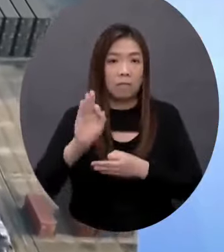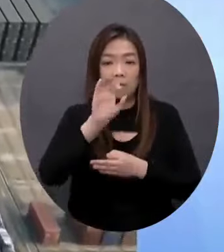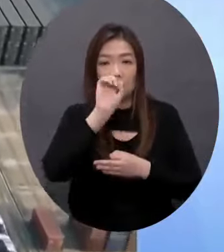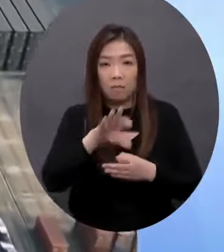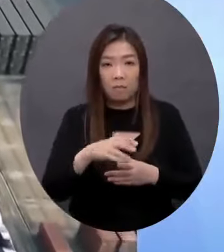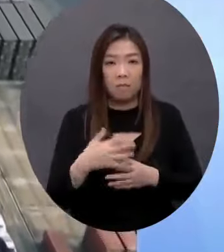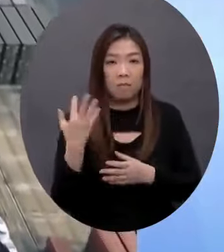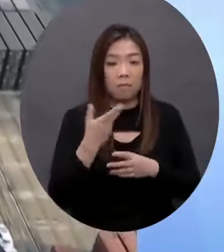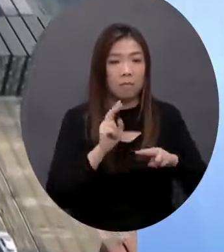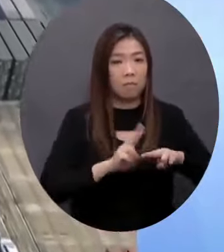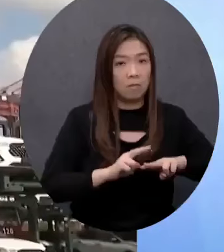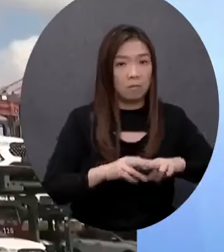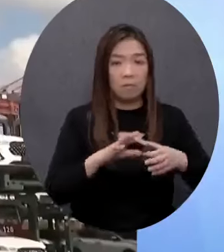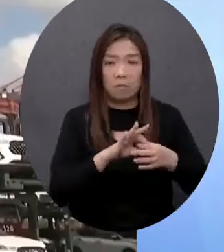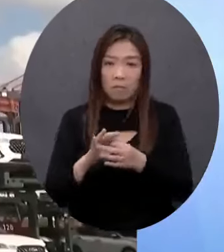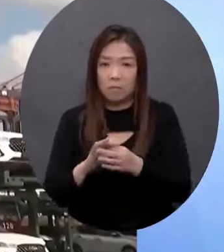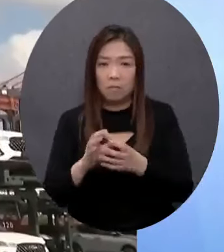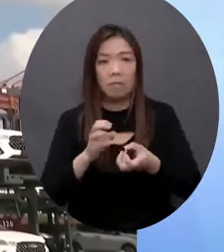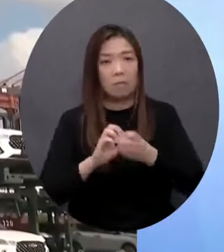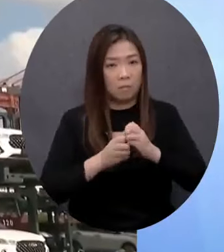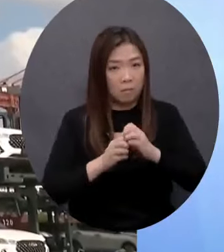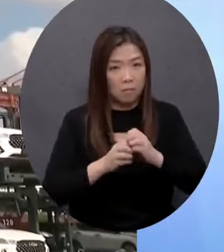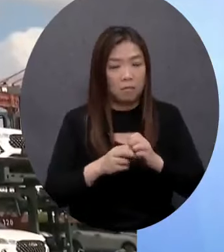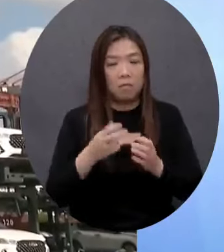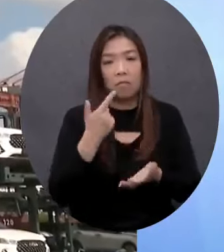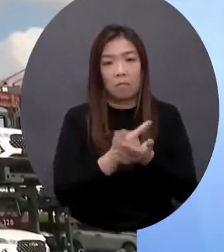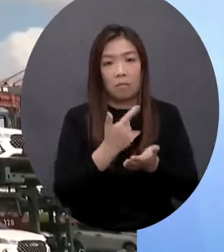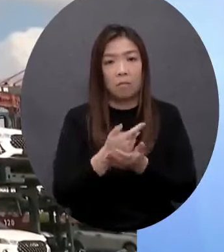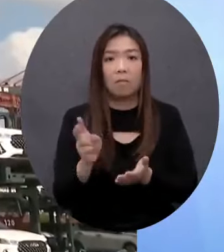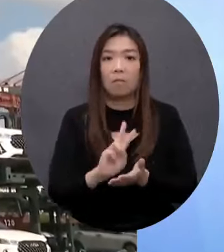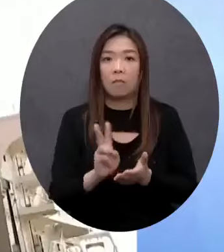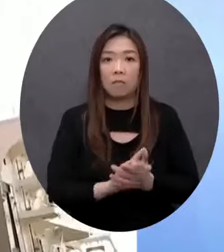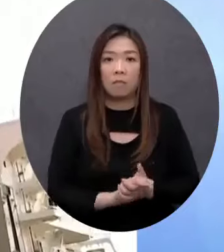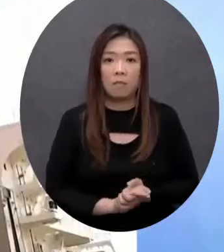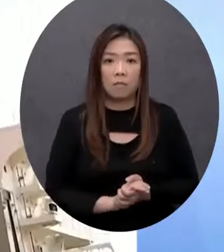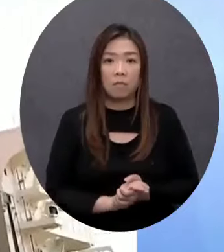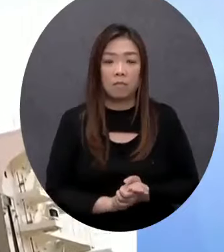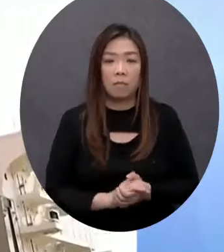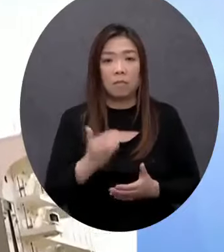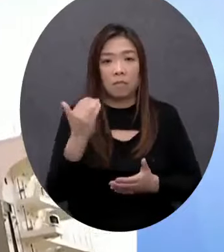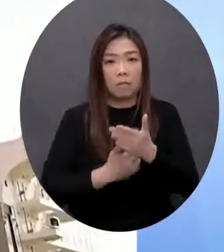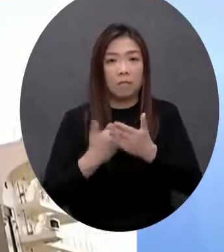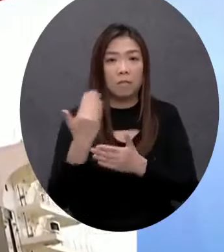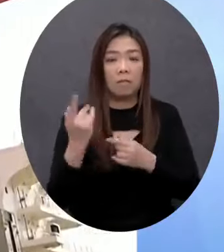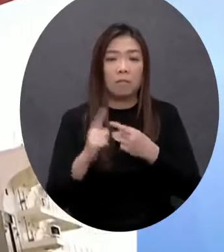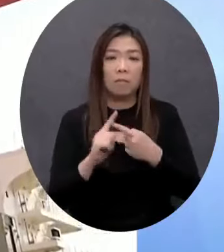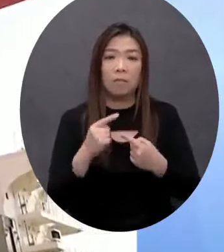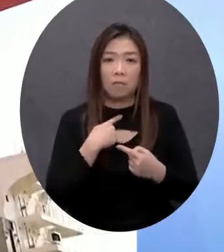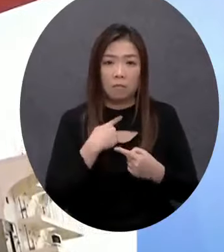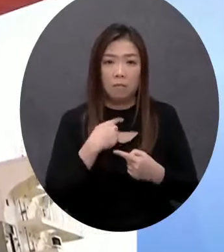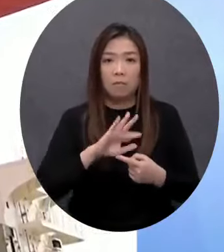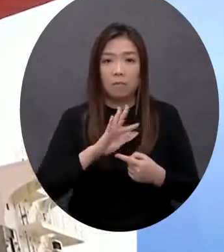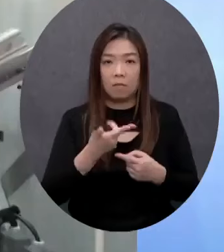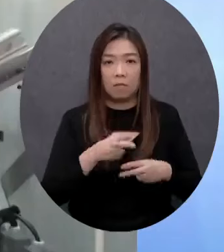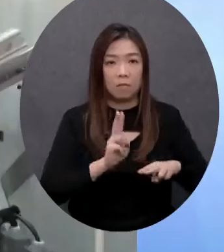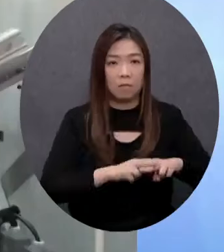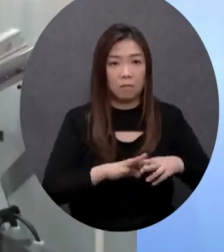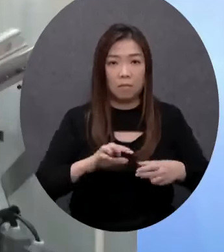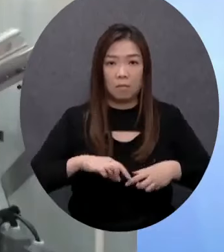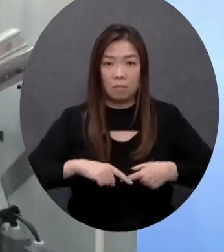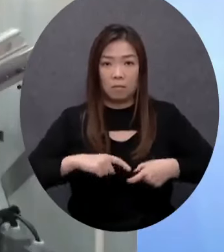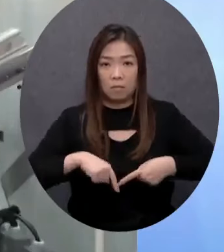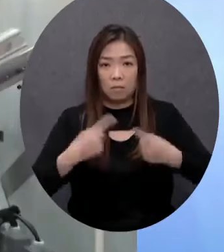欧中关系既是最复杂亦是最重要的关系，要减低风险，但不是同中国脱欧。